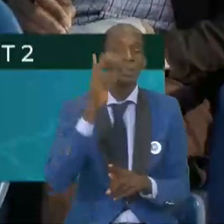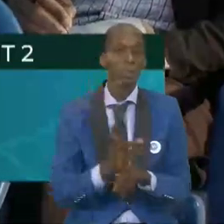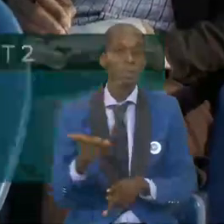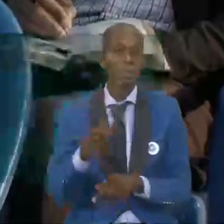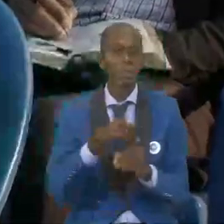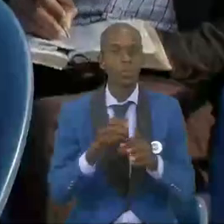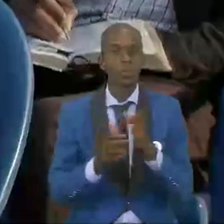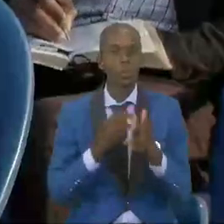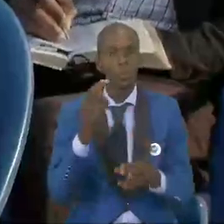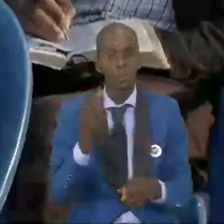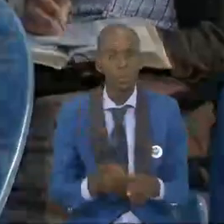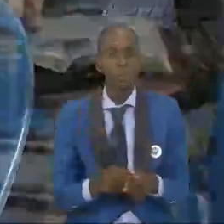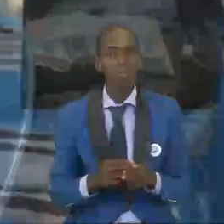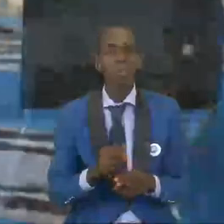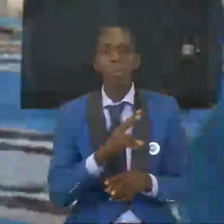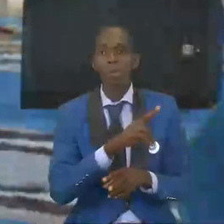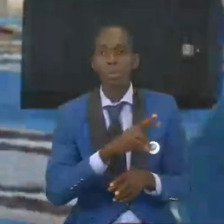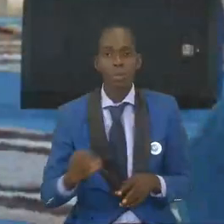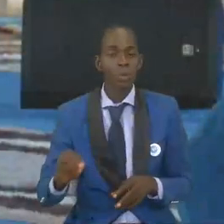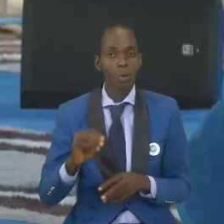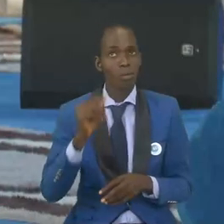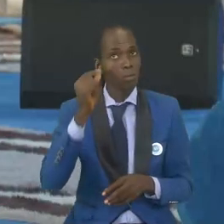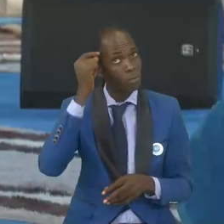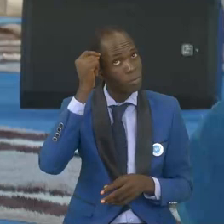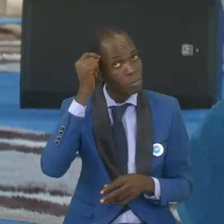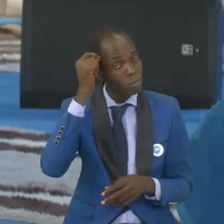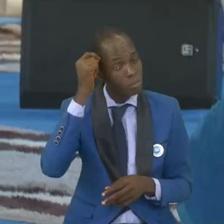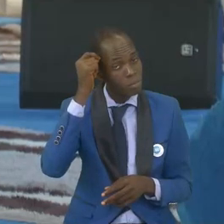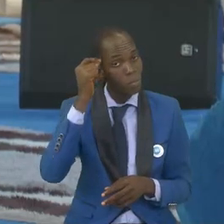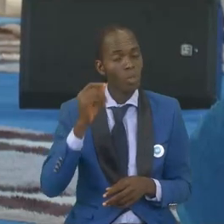te délivrer. Il va te préserver.